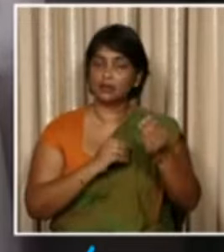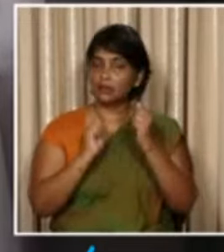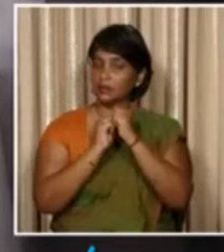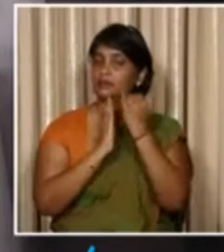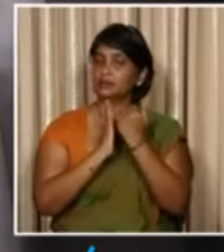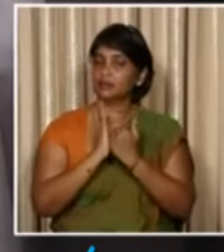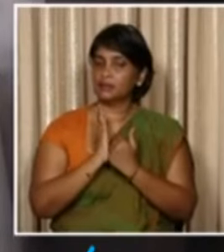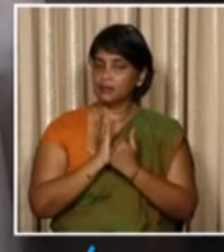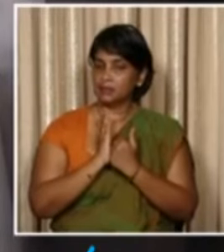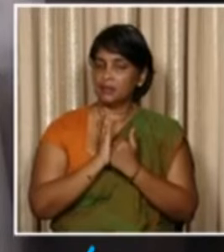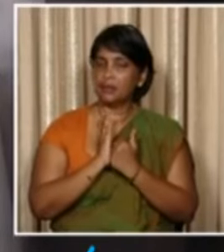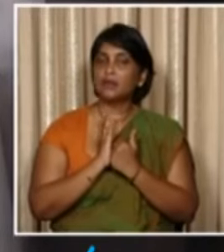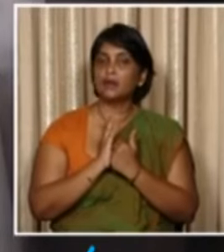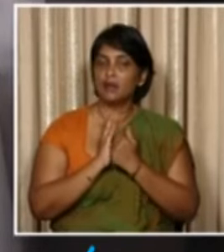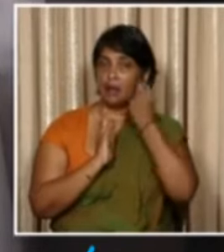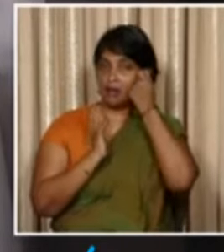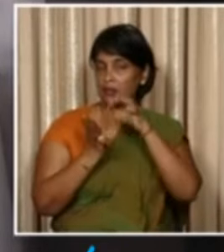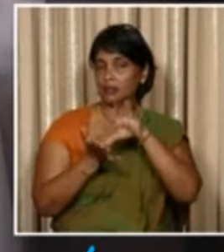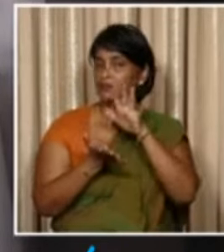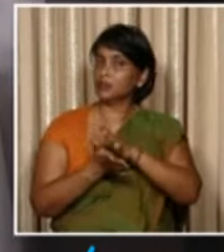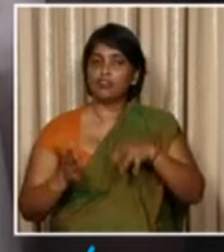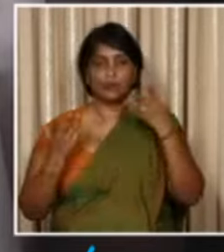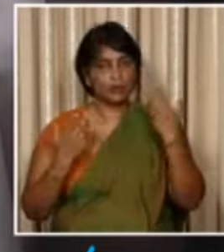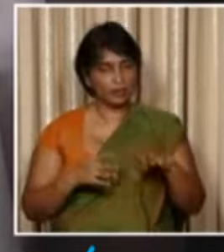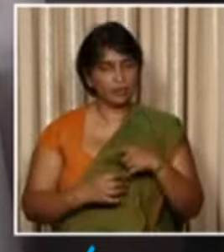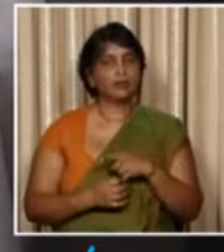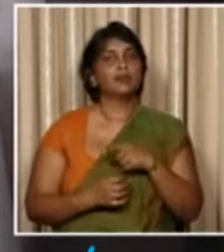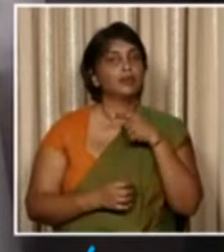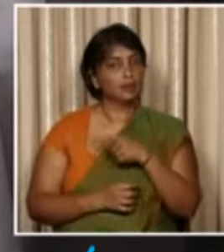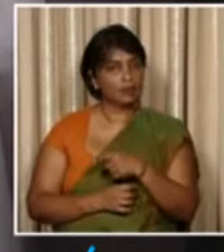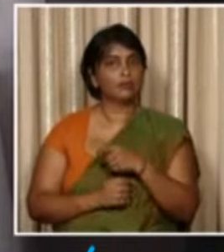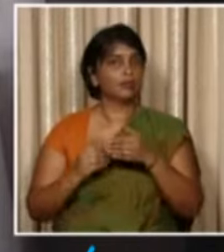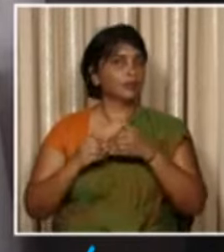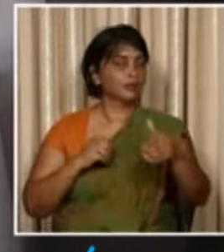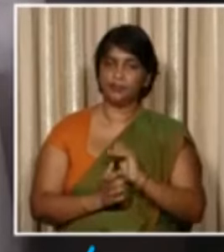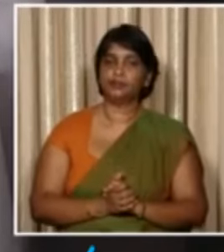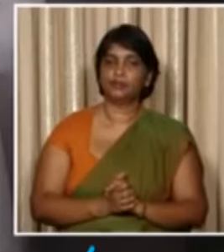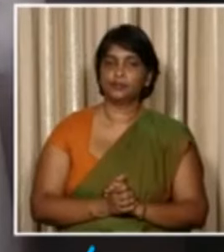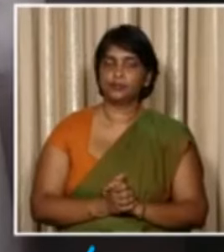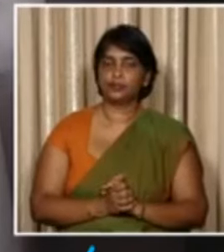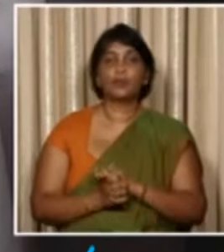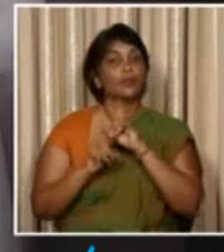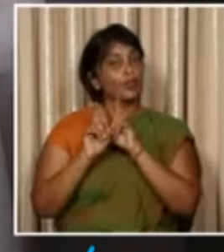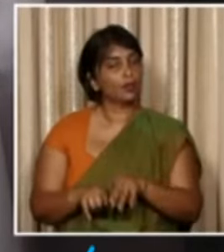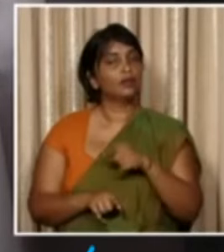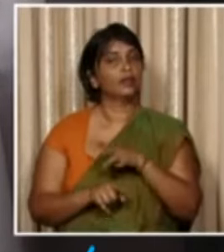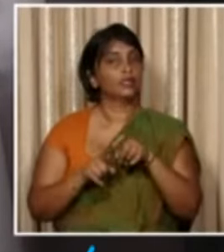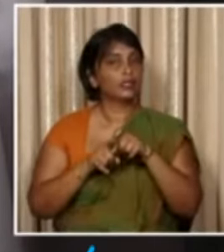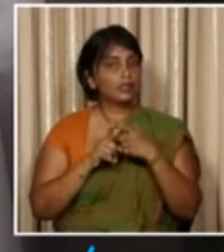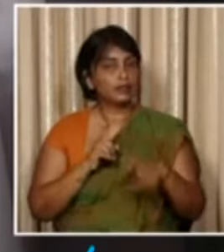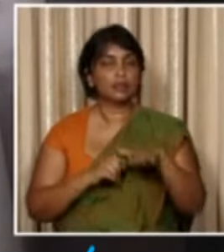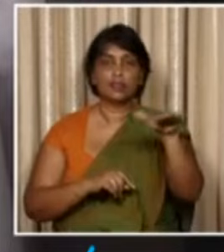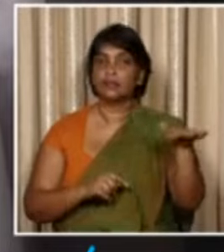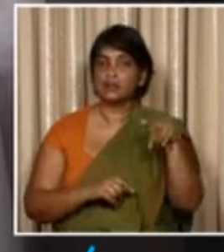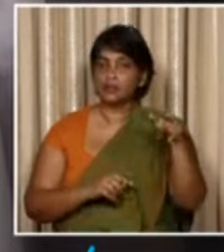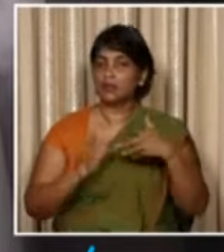වැඩසටහන යෝජනා වෙලා අනුමත වෙලා තිබුණත් ඒක මේ වෙනතේ ක්‍රියාත්මක වෙලා නැහැ. ඒ වගේම මේ ආබාධිත